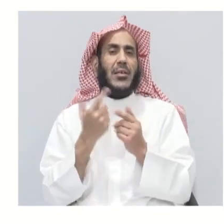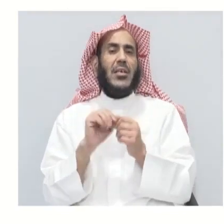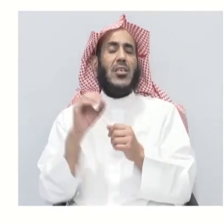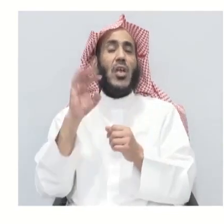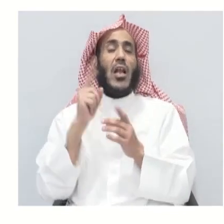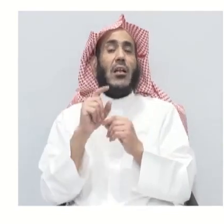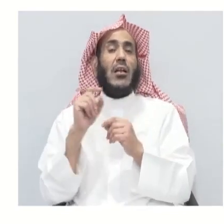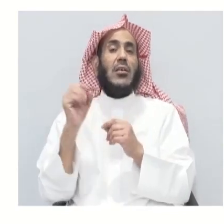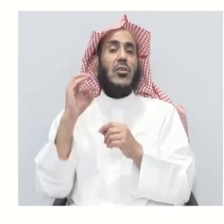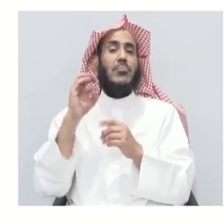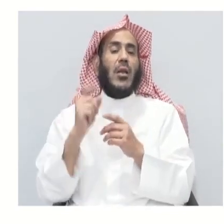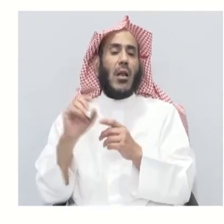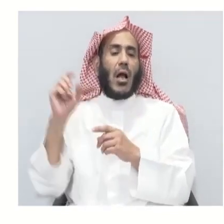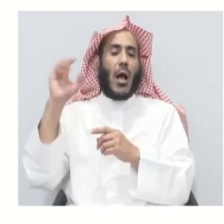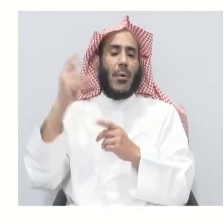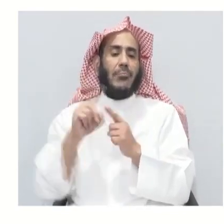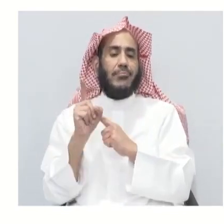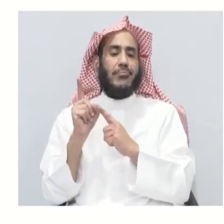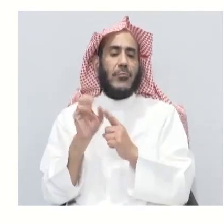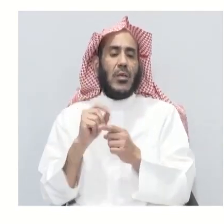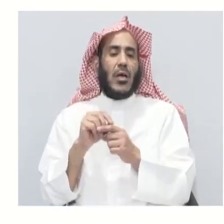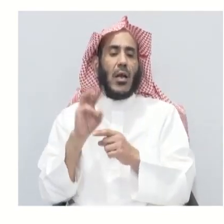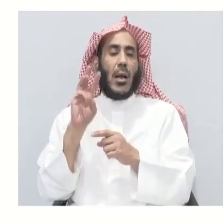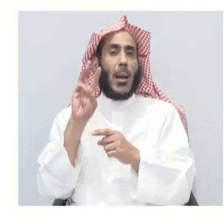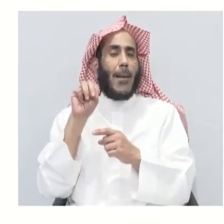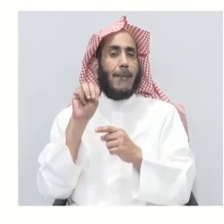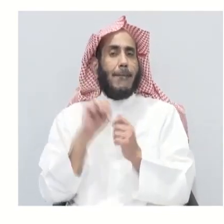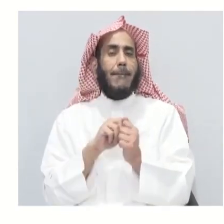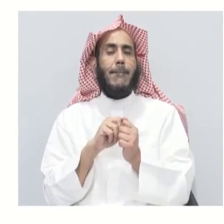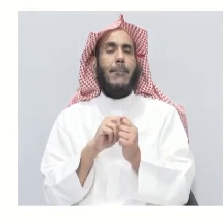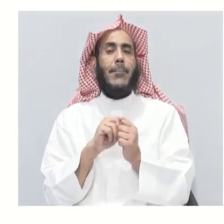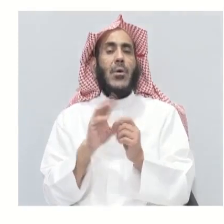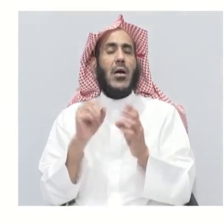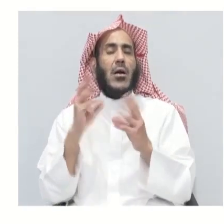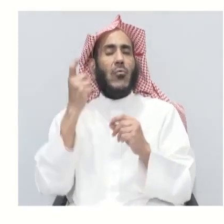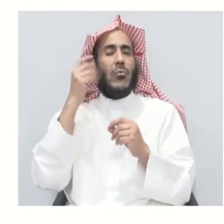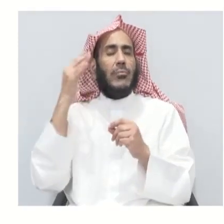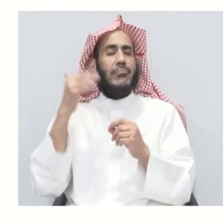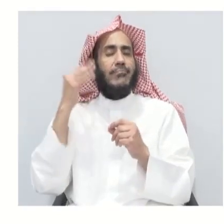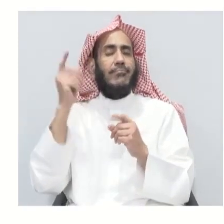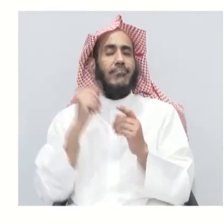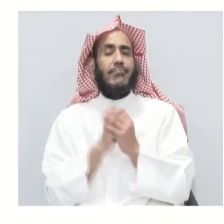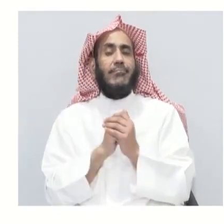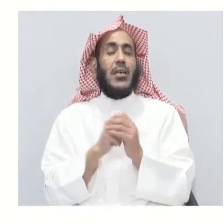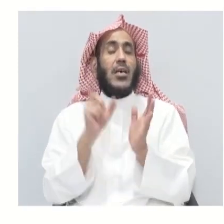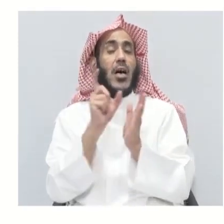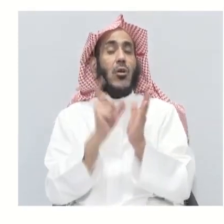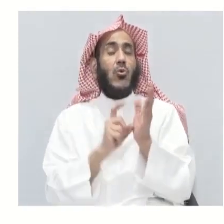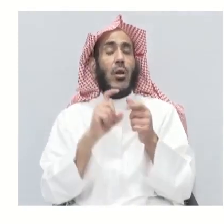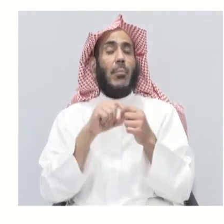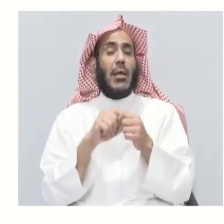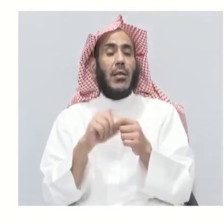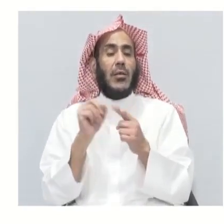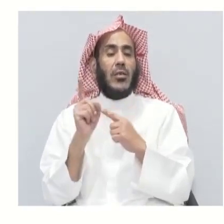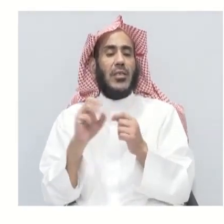للقمر اذا جي للقمر وعندك الام موجوده اتوقع انني كونت في مخيلتي الان قانون يربط بين